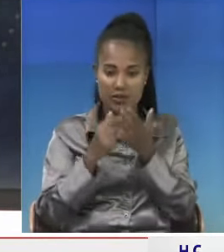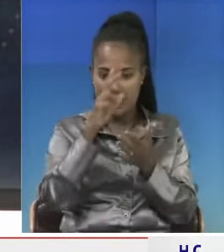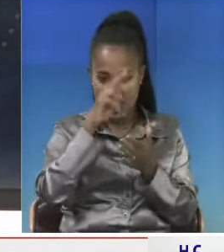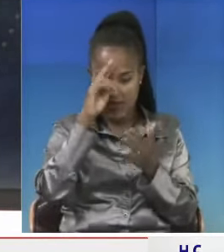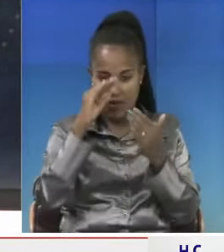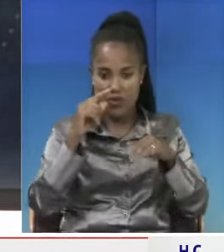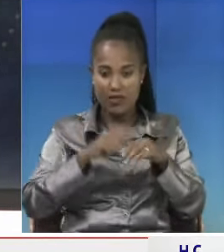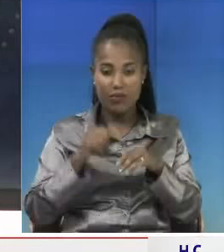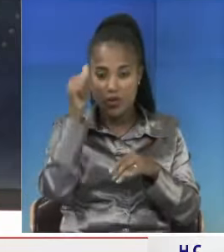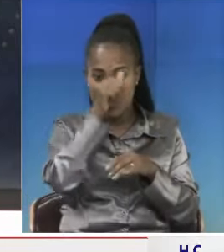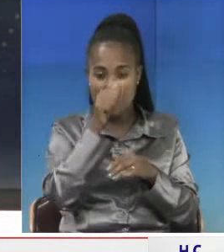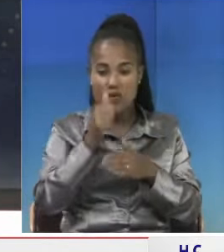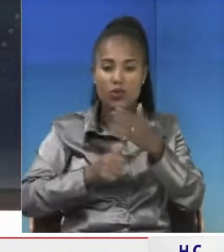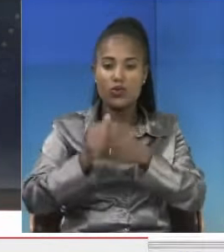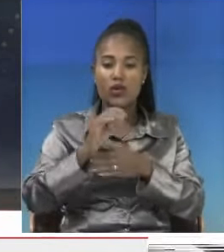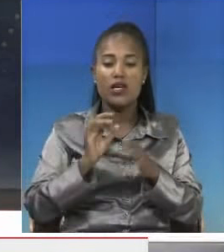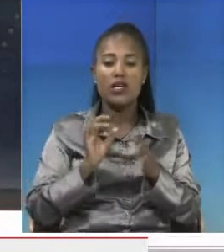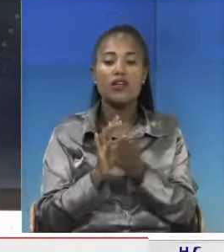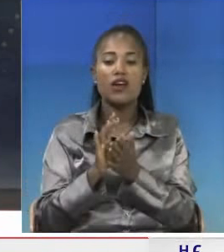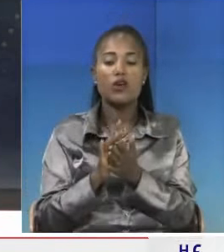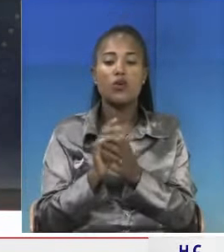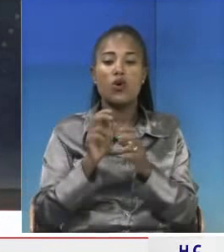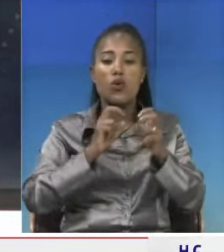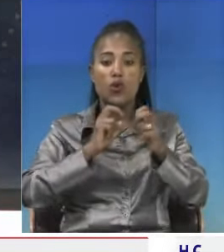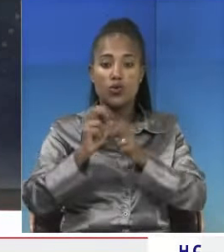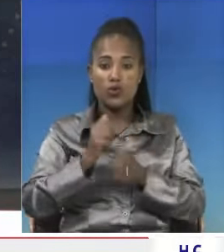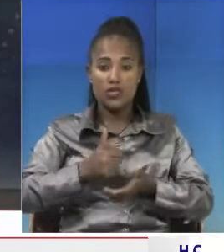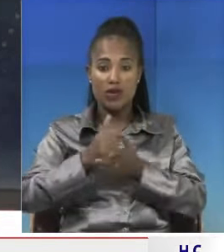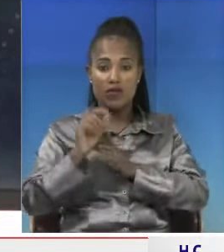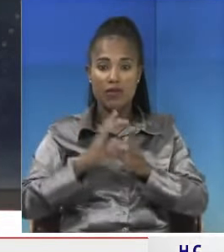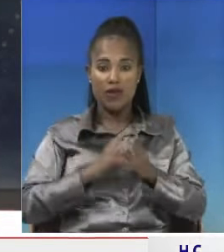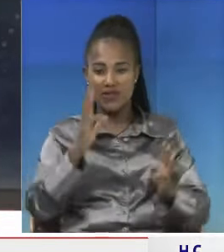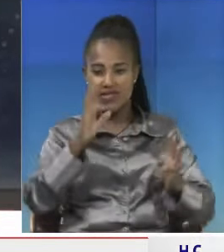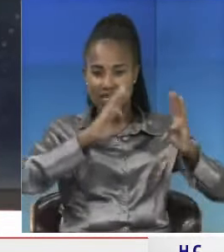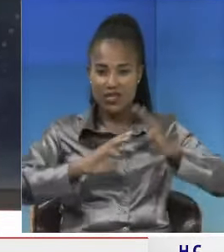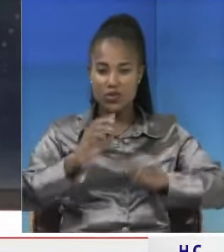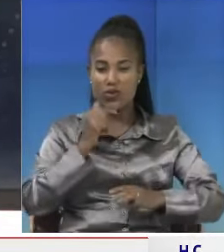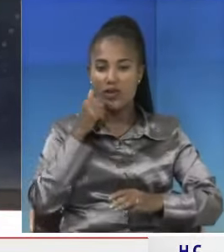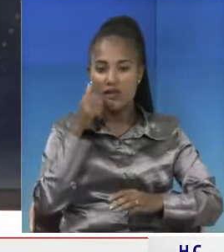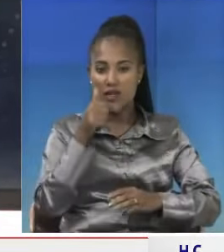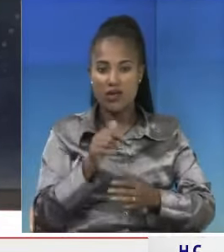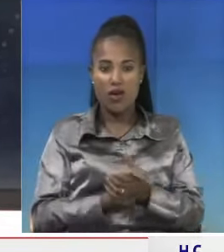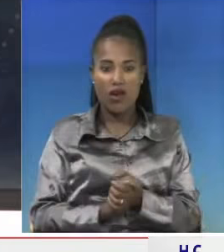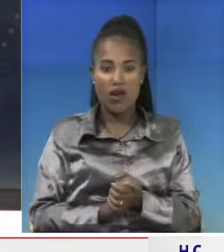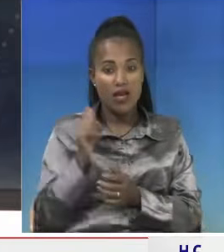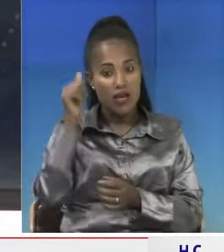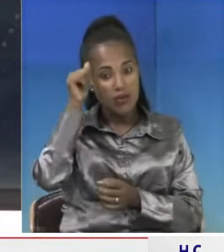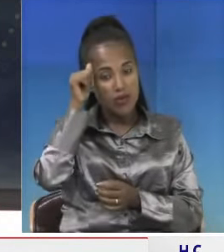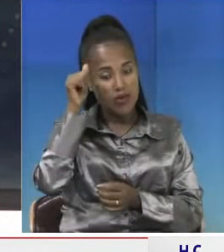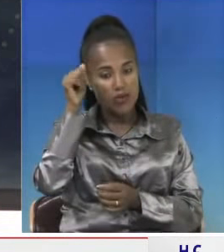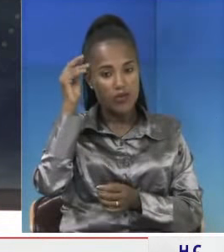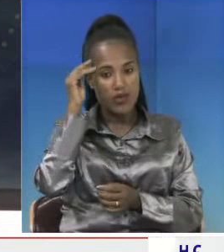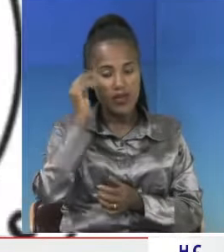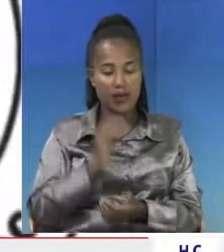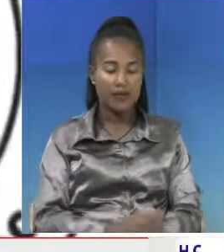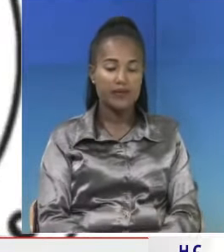ባሁን ወቅት በኢትዮጵያ ውስጥ ለተጎዱና ለተፈናቀሉ ወገኖች ድጋፍ ለማድረግ መቸገራቸውን ገልጸዋል። ሞዶምሉዬ